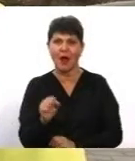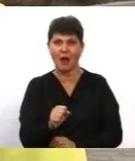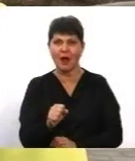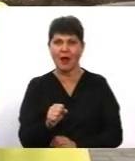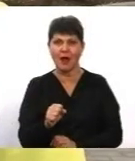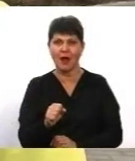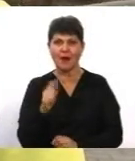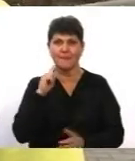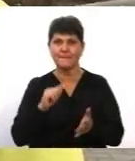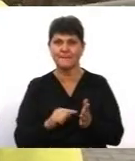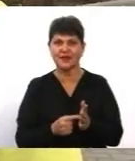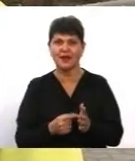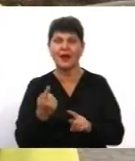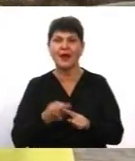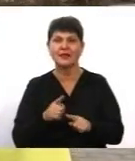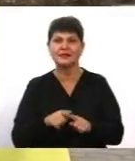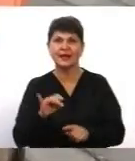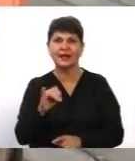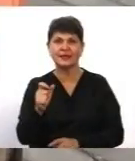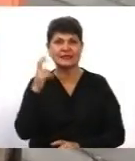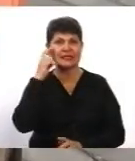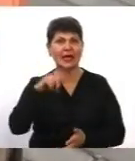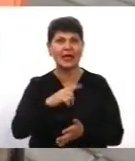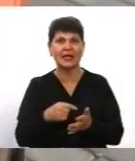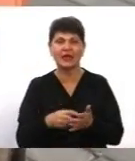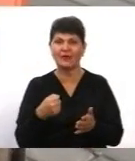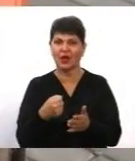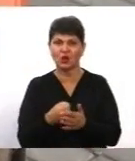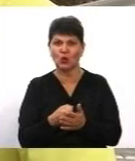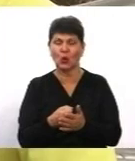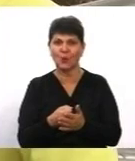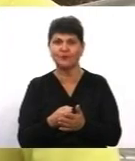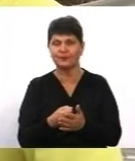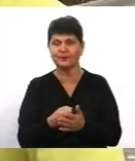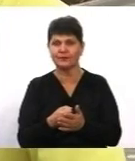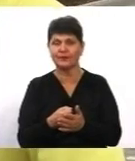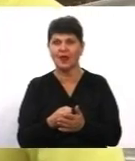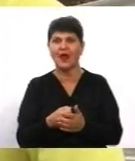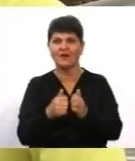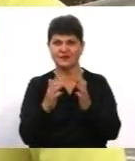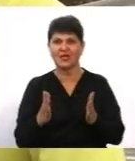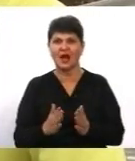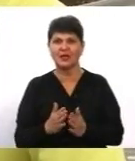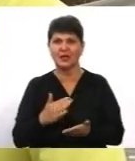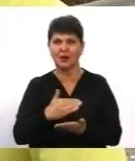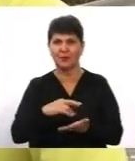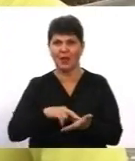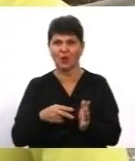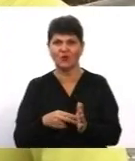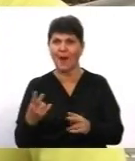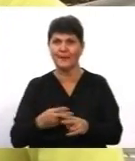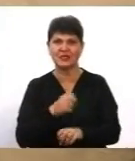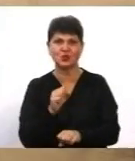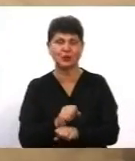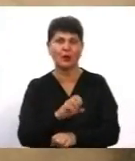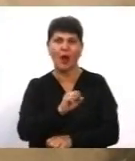куди? Це із Києва до мене додому. Взагалі я планував їхати без зупинки, але трошки не вийшло, бо я